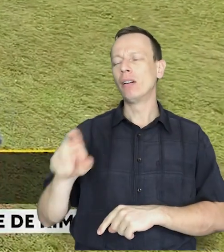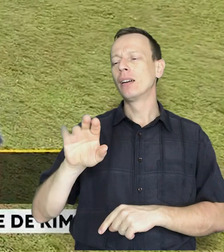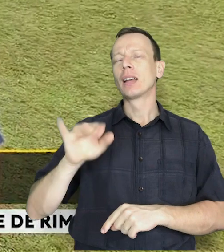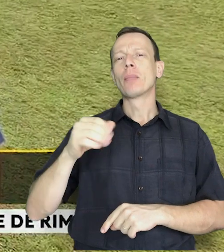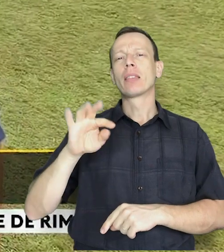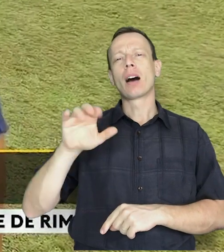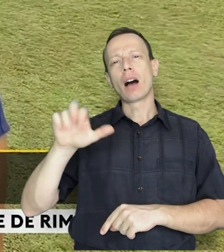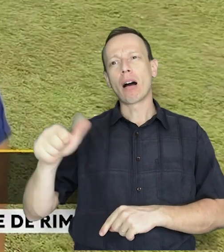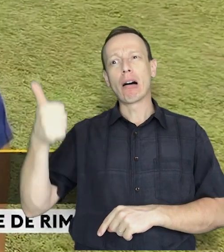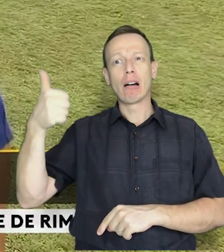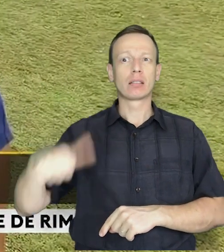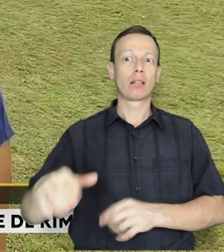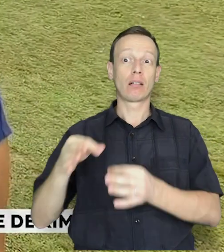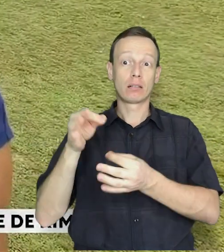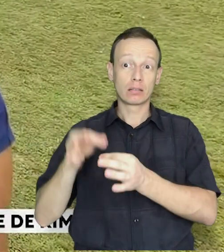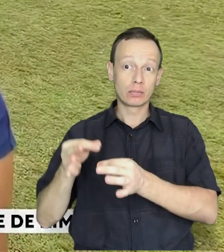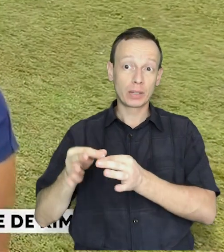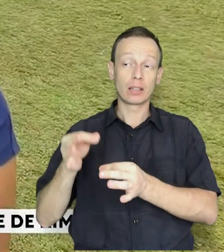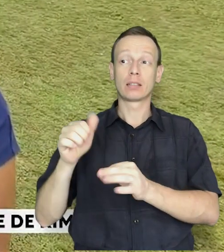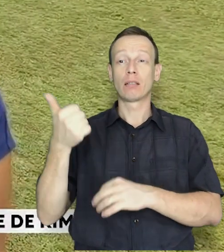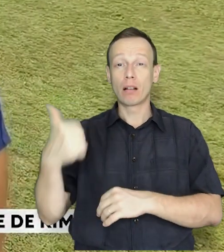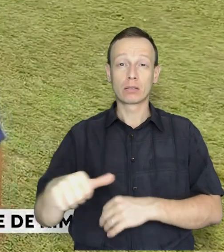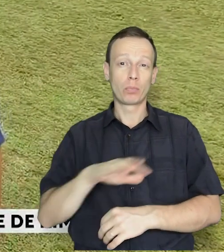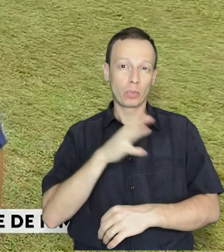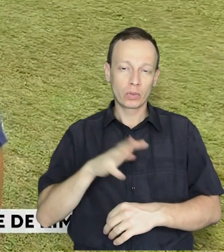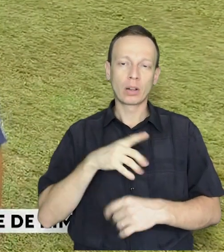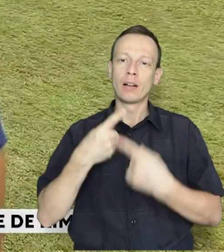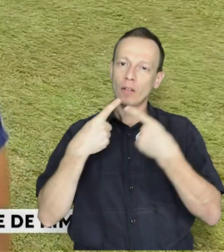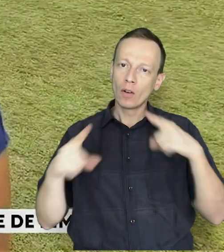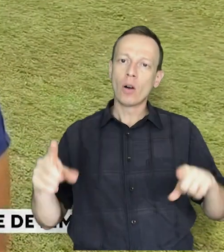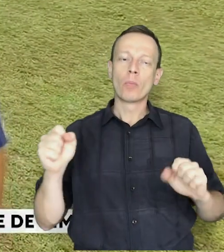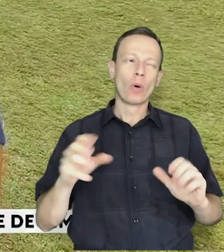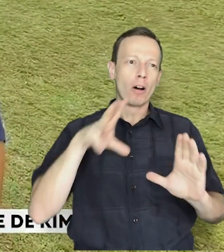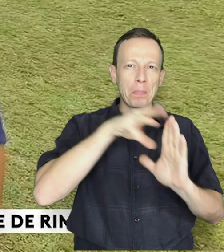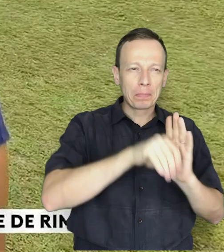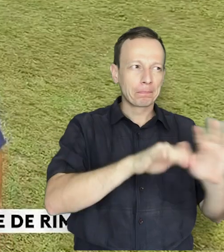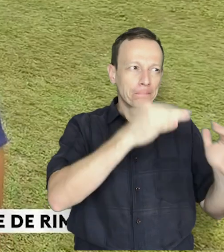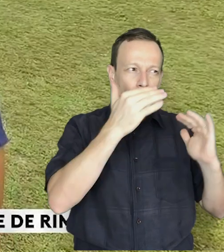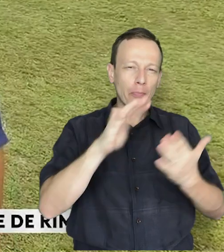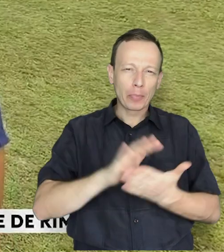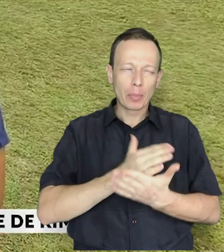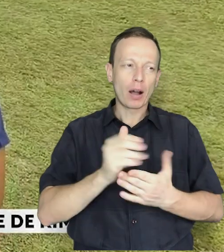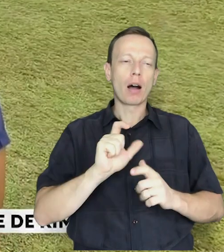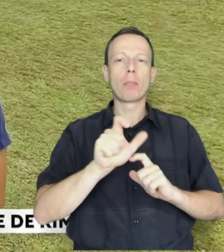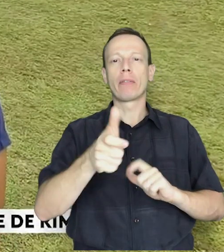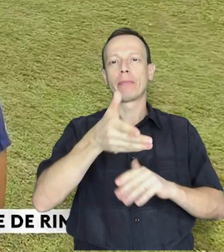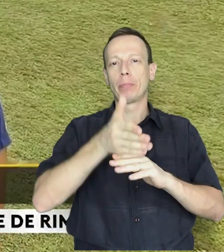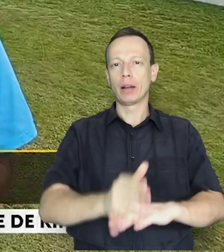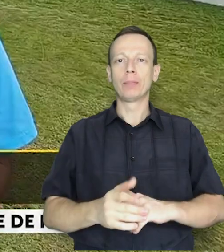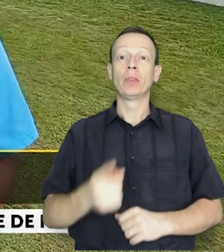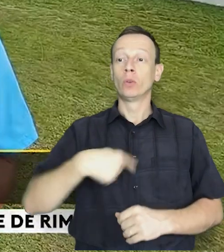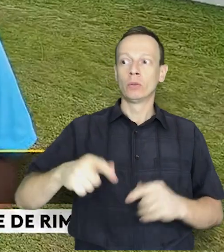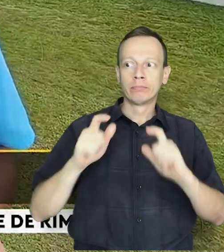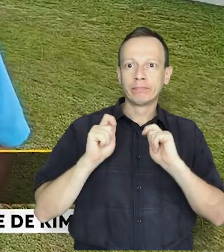comme à Rimatara, qu'il y a plusieurs salles, qu'ils seront à l'internat, donc il y a tout ça déjà à travailler en amont pour qu'ils puissent se préparer déjà mentalement.